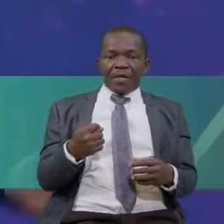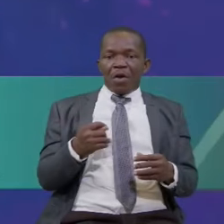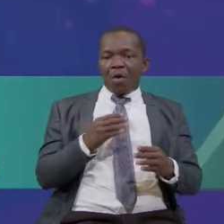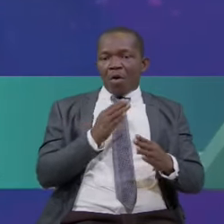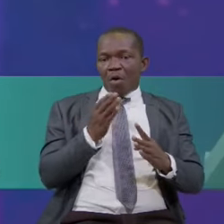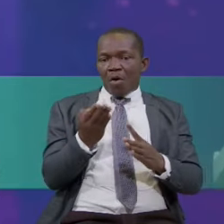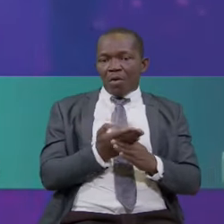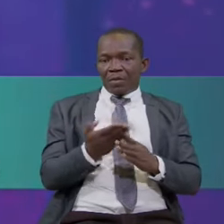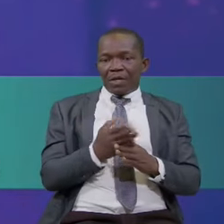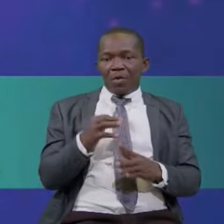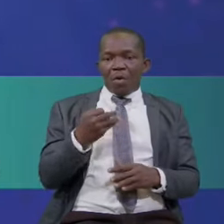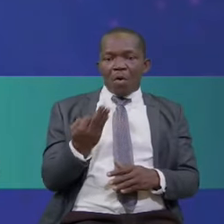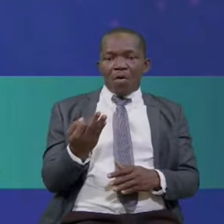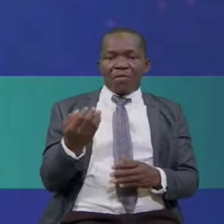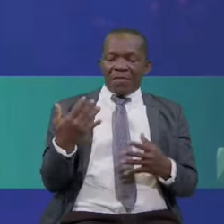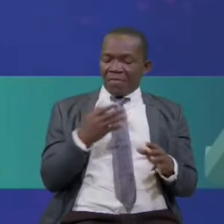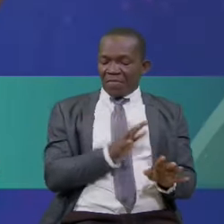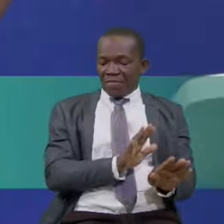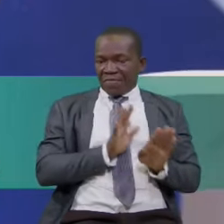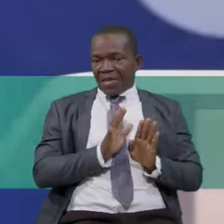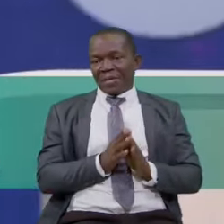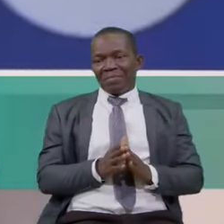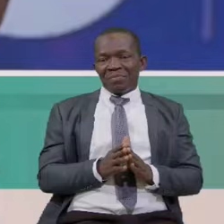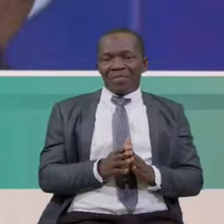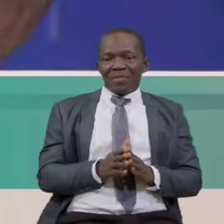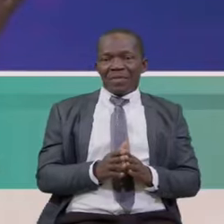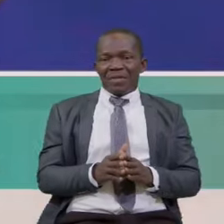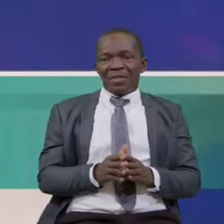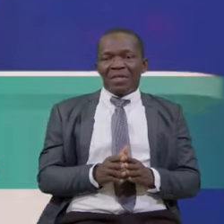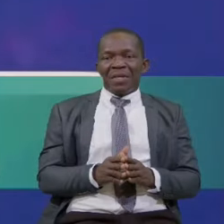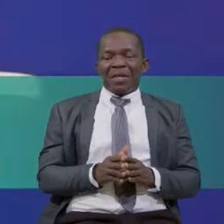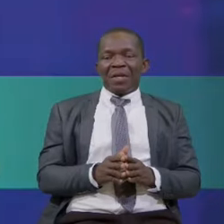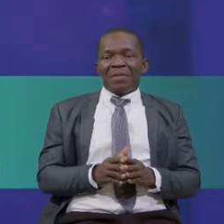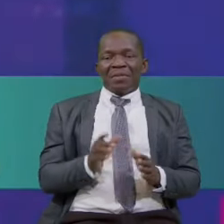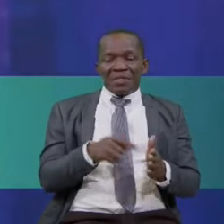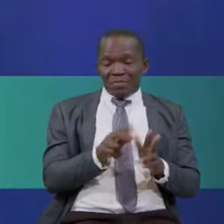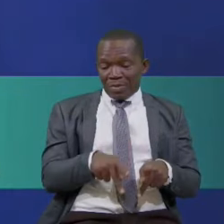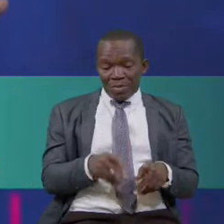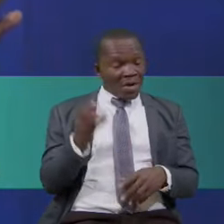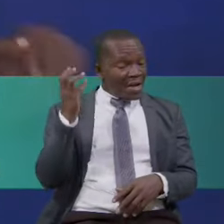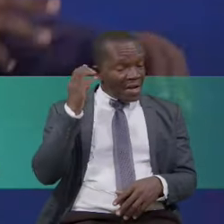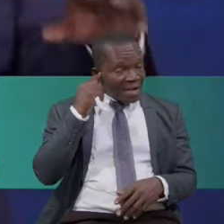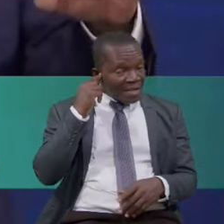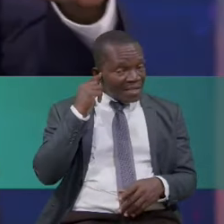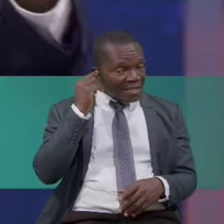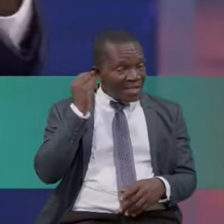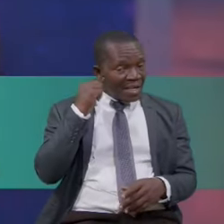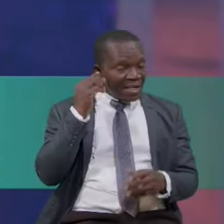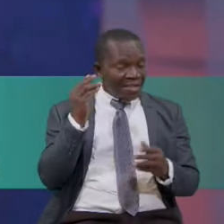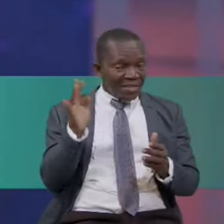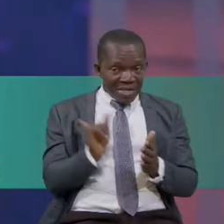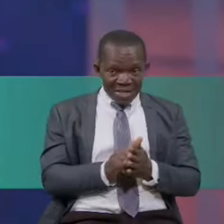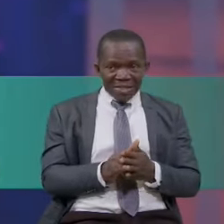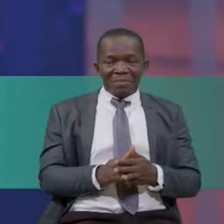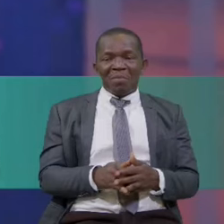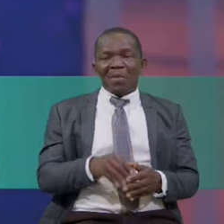d'avancer pour atteindre notre étage ils ont entendu dire que Josué venait et